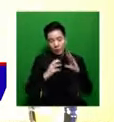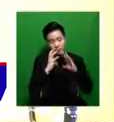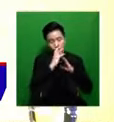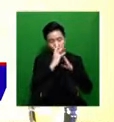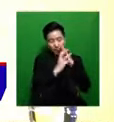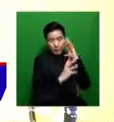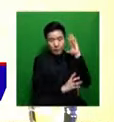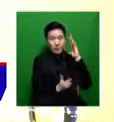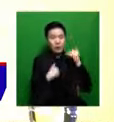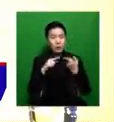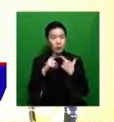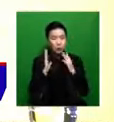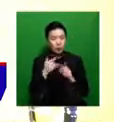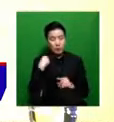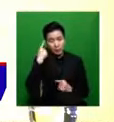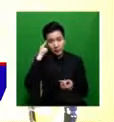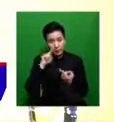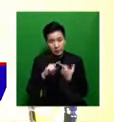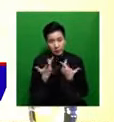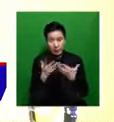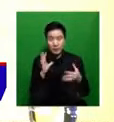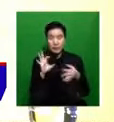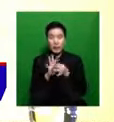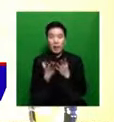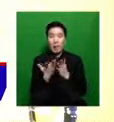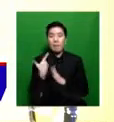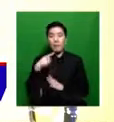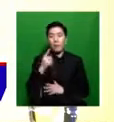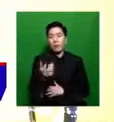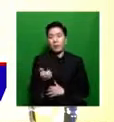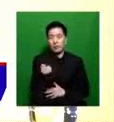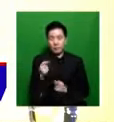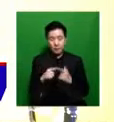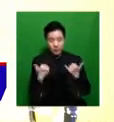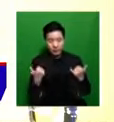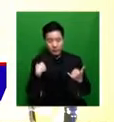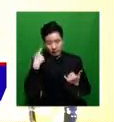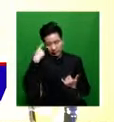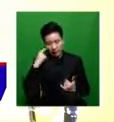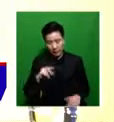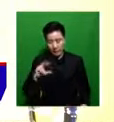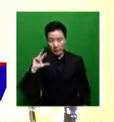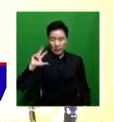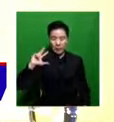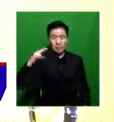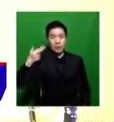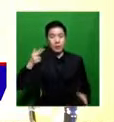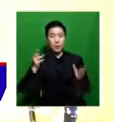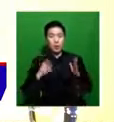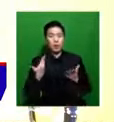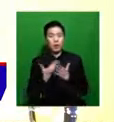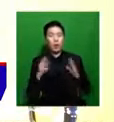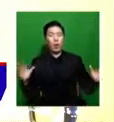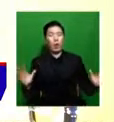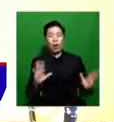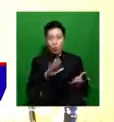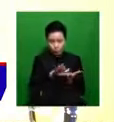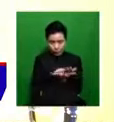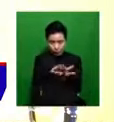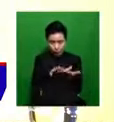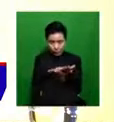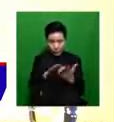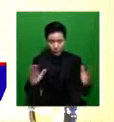คเนี่ยคาดว่าจะมีผู้ได้รับประโยชน์เนี่ยอีก 30,000 รายยอดรวมทั้งสิ้นขออภัยอีกครั้